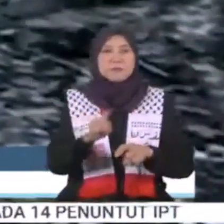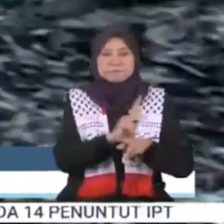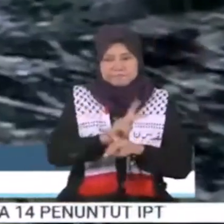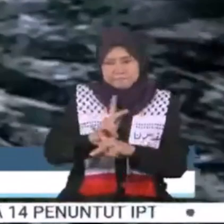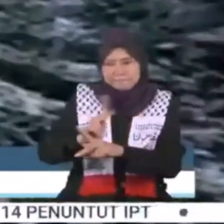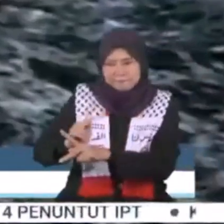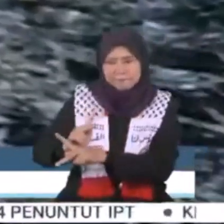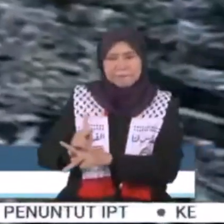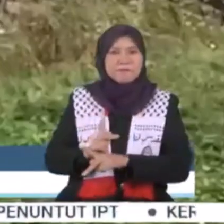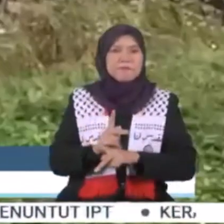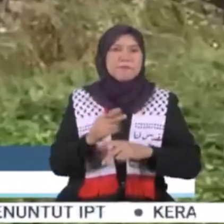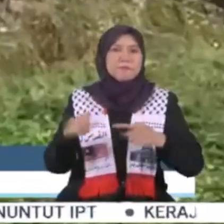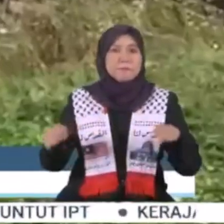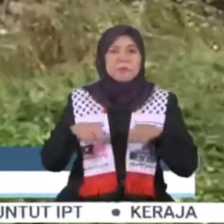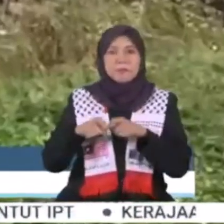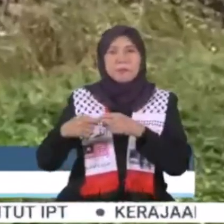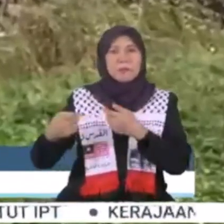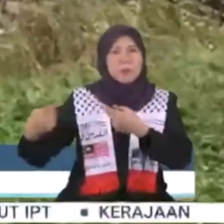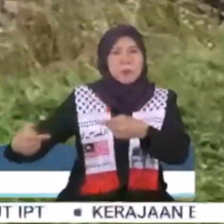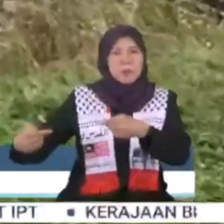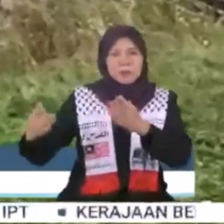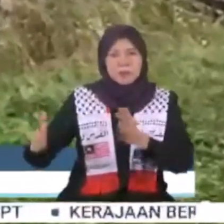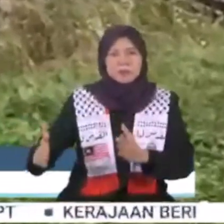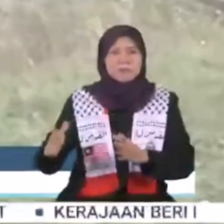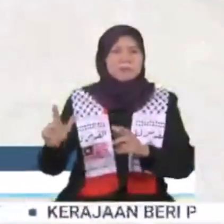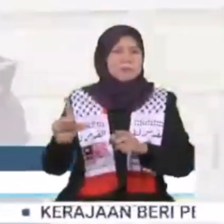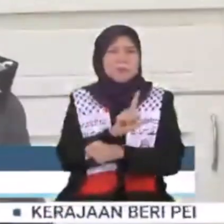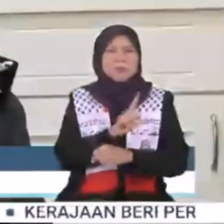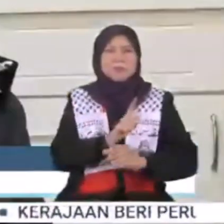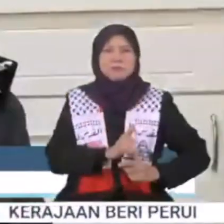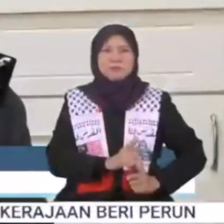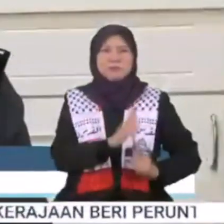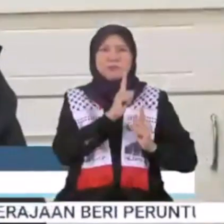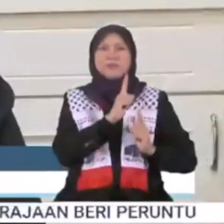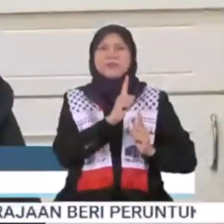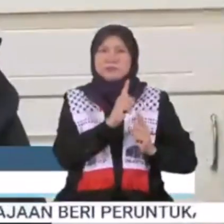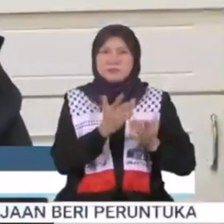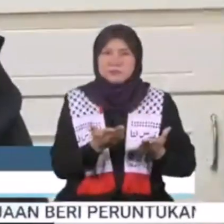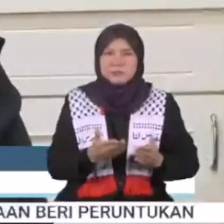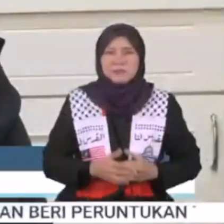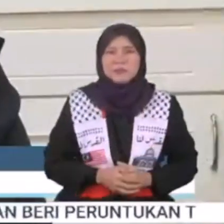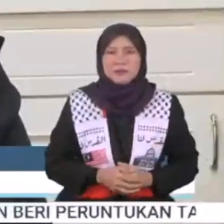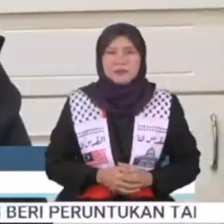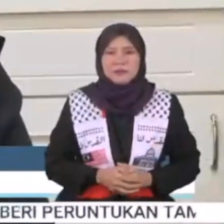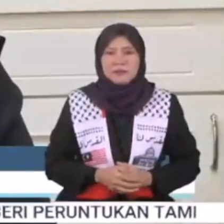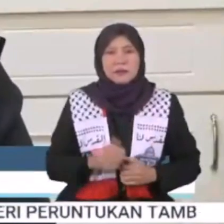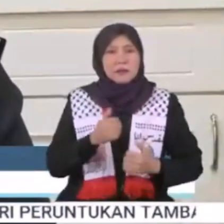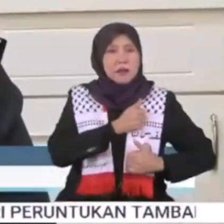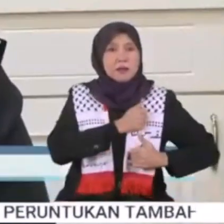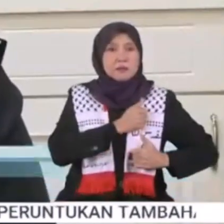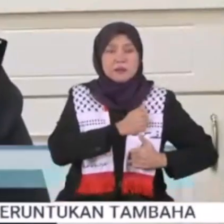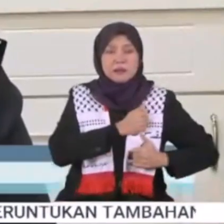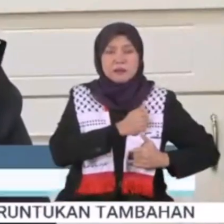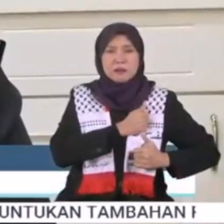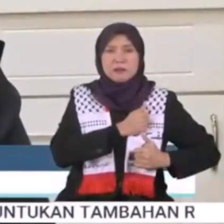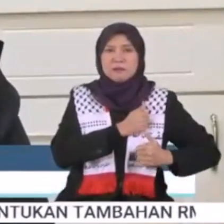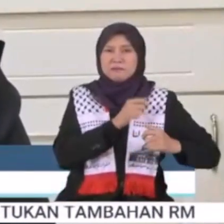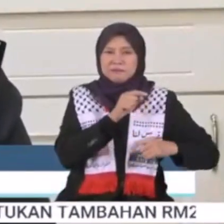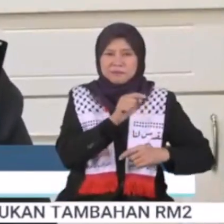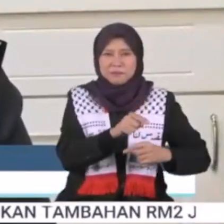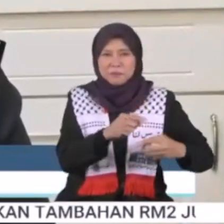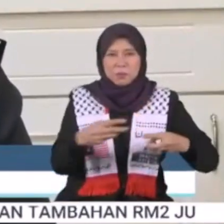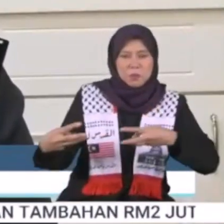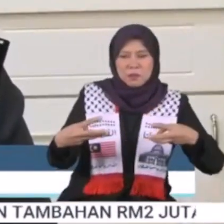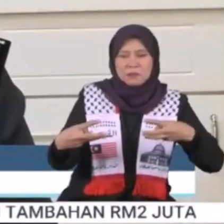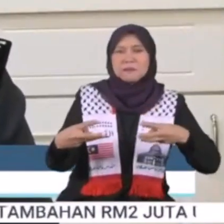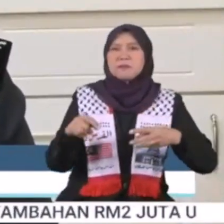diawasi pihak bertelagah yang lengkap bersenjata. Kita dikawal oleh tentera pemberontak yang